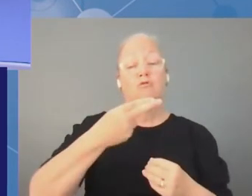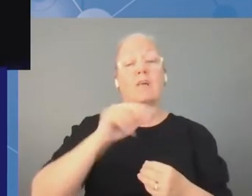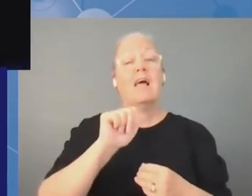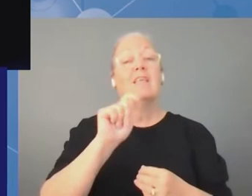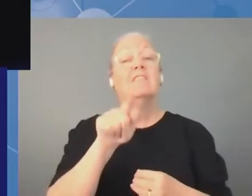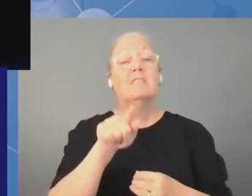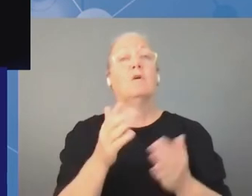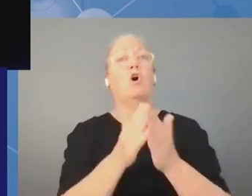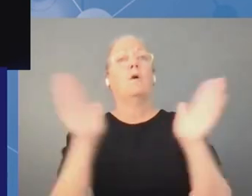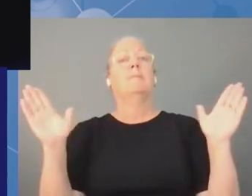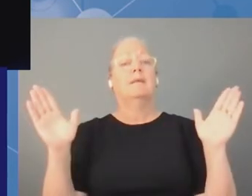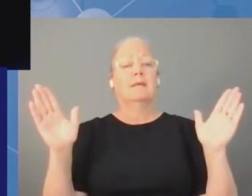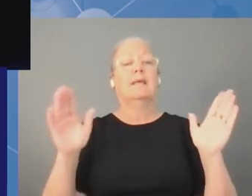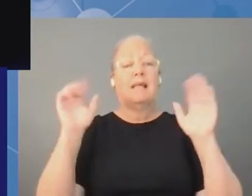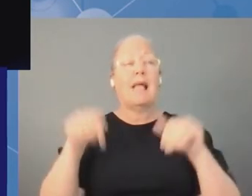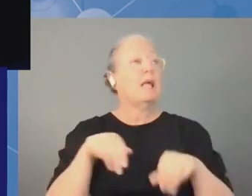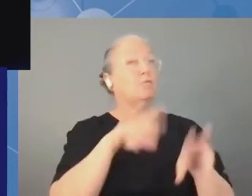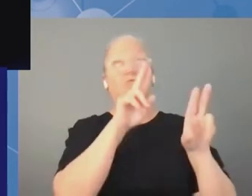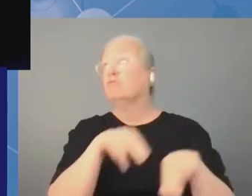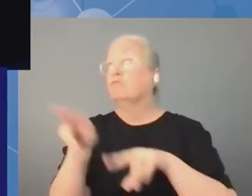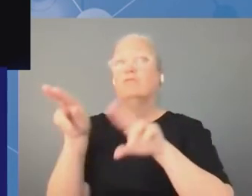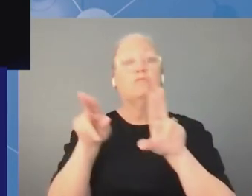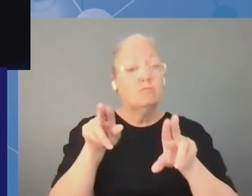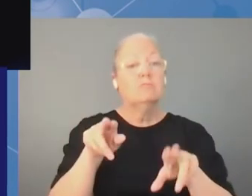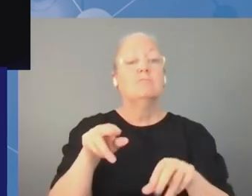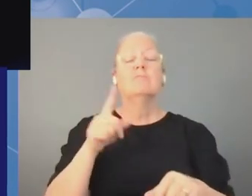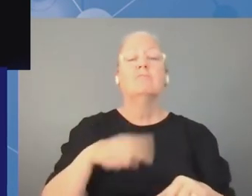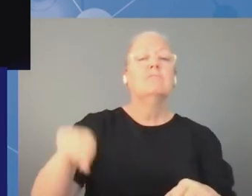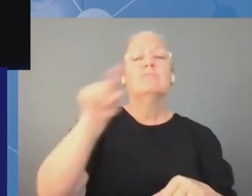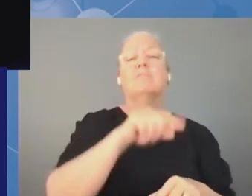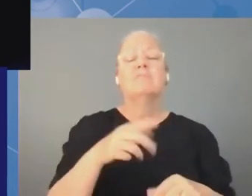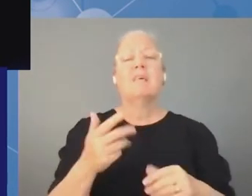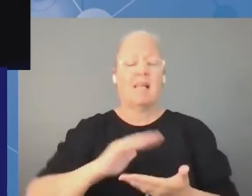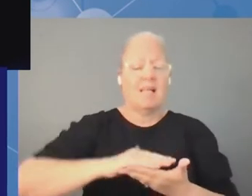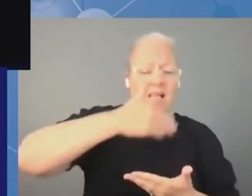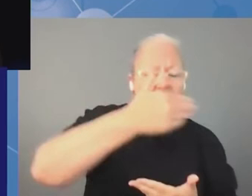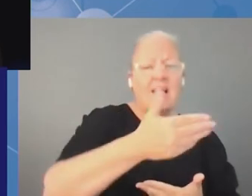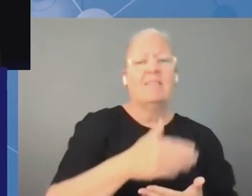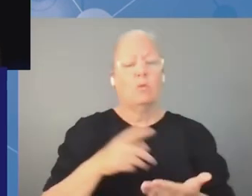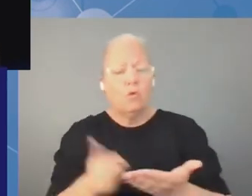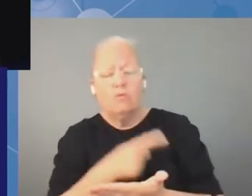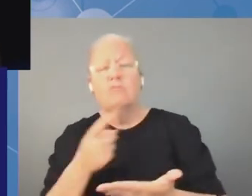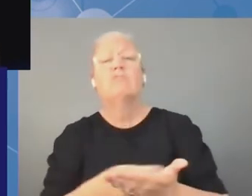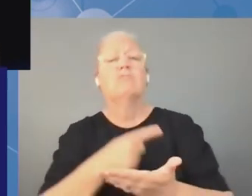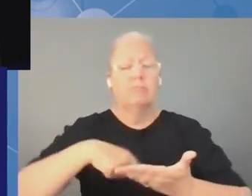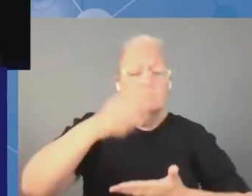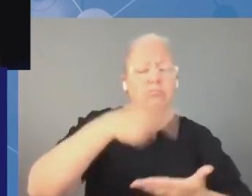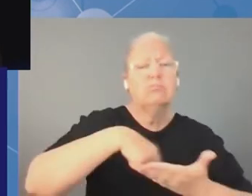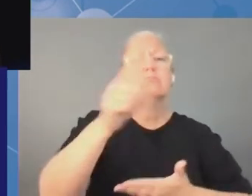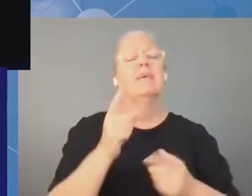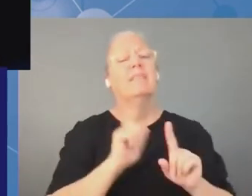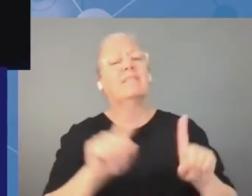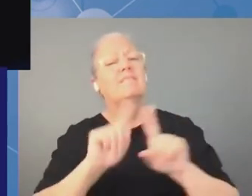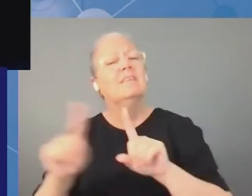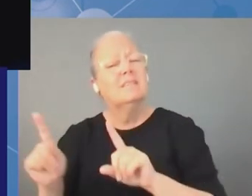فأيضا التعليق الثاني، نحتاج إلى استخدام تكنولوجيات open source وليس الزوم لأنها